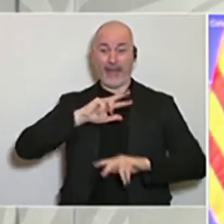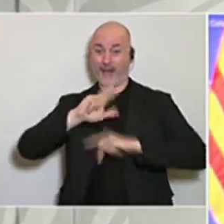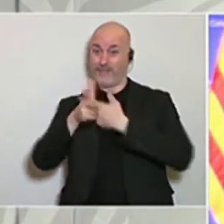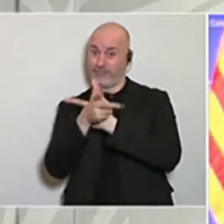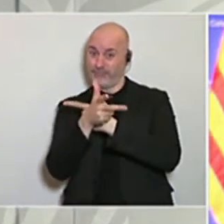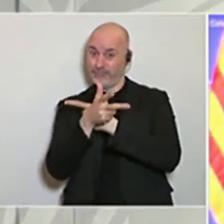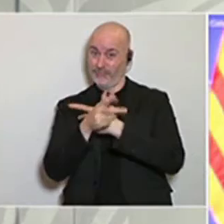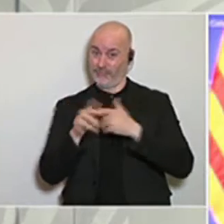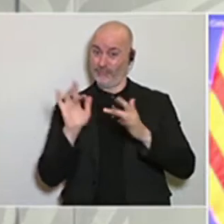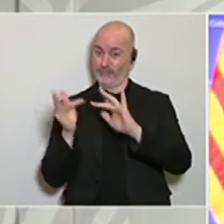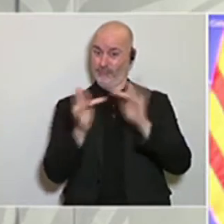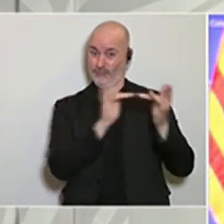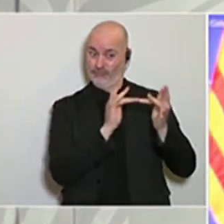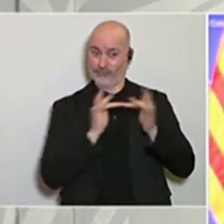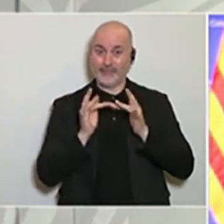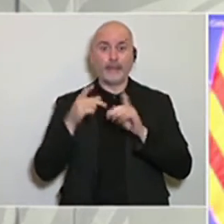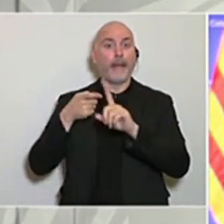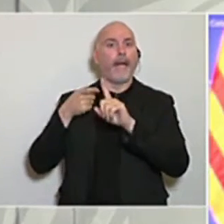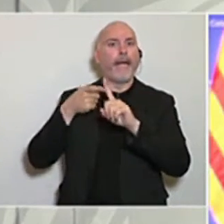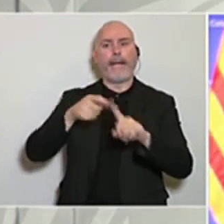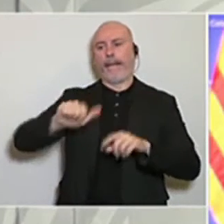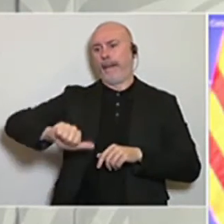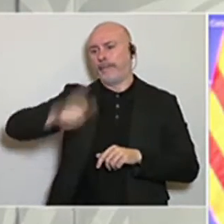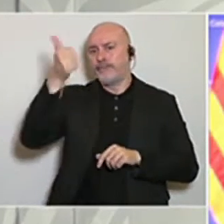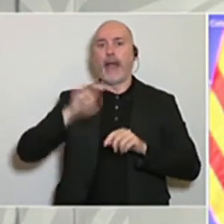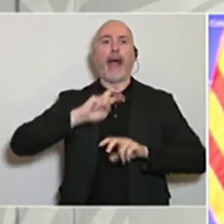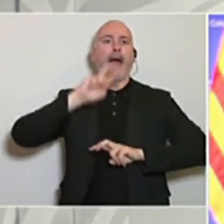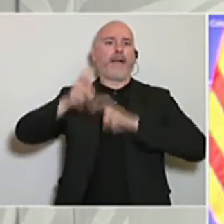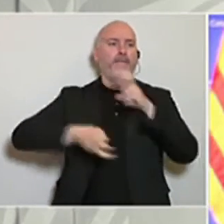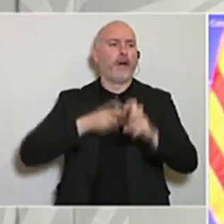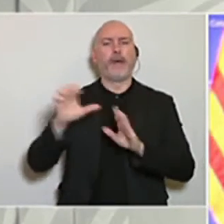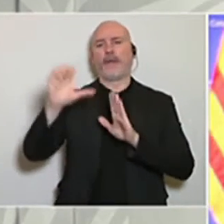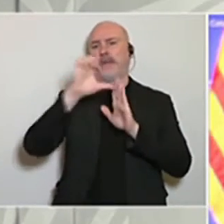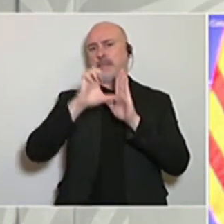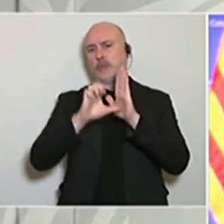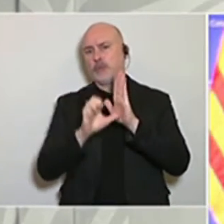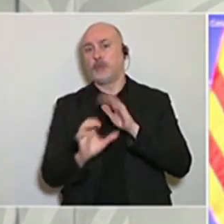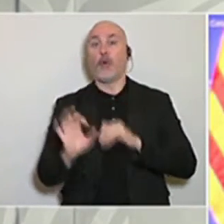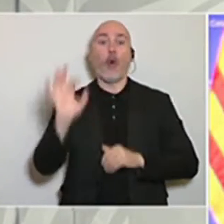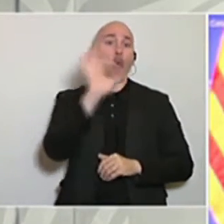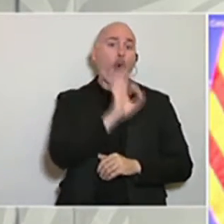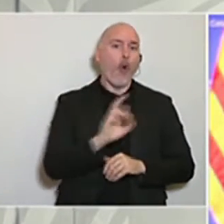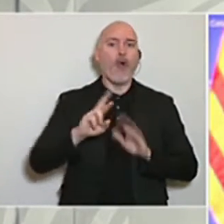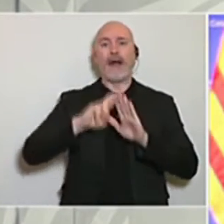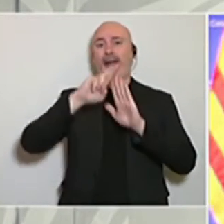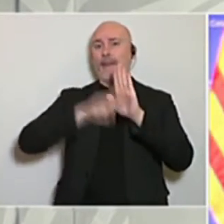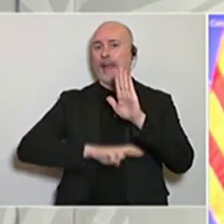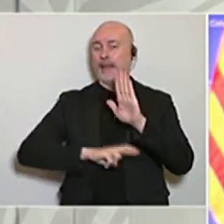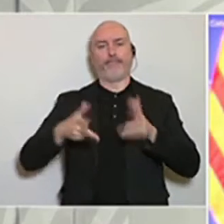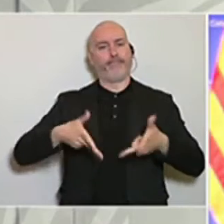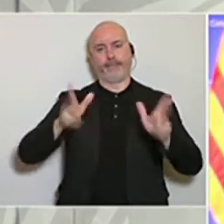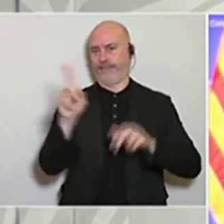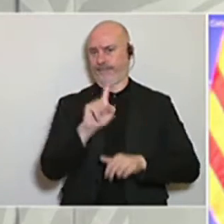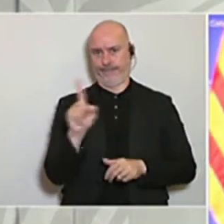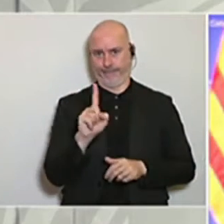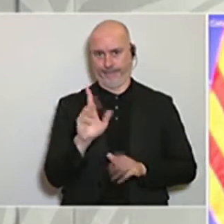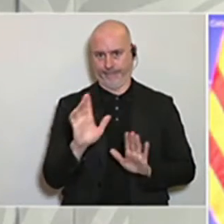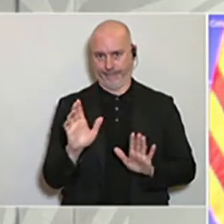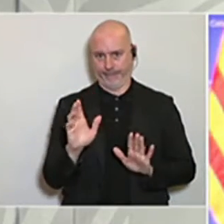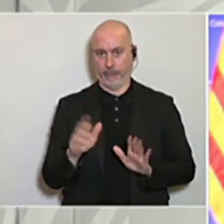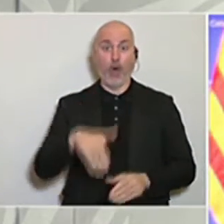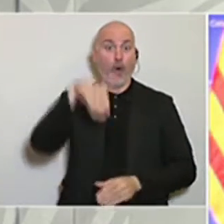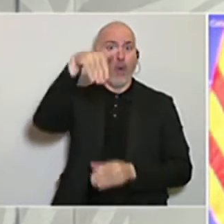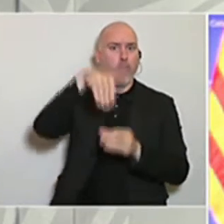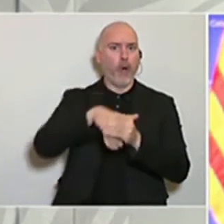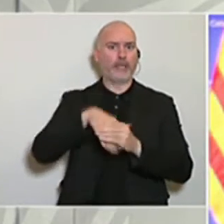per aprovar o modificar reformes d'estatuts o bé de reglaments, per aprovar un vot de